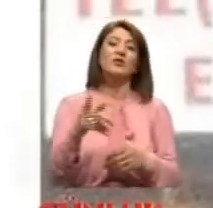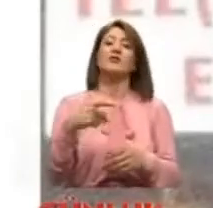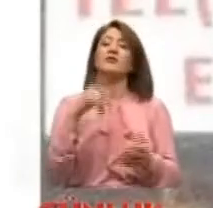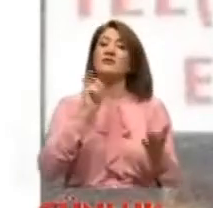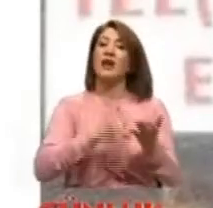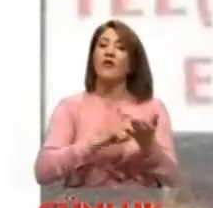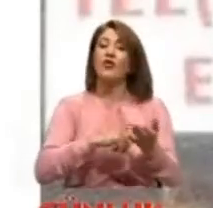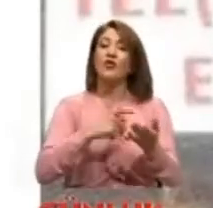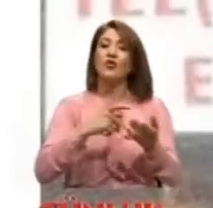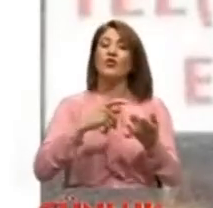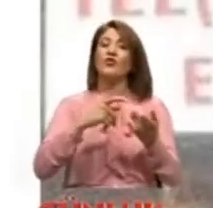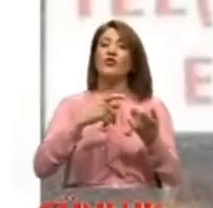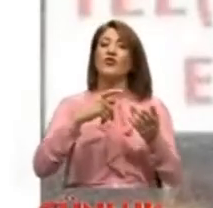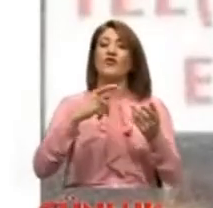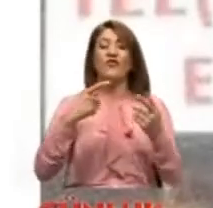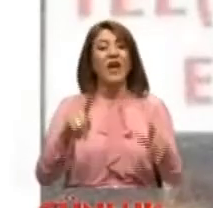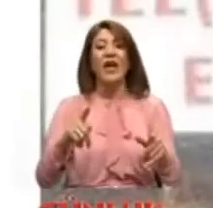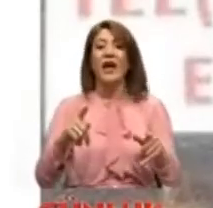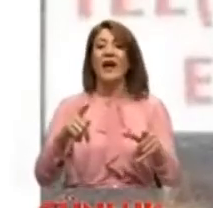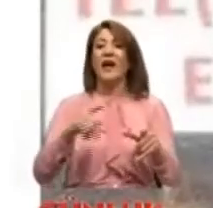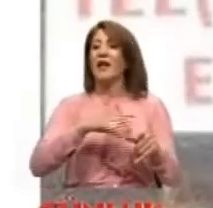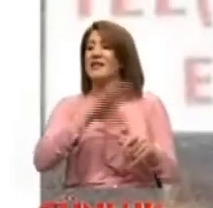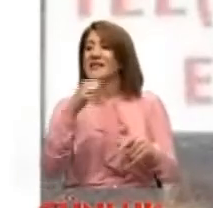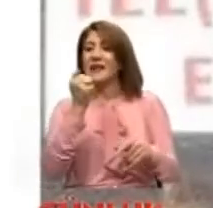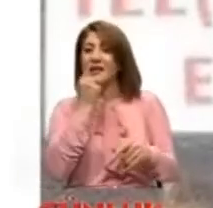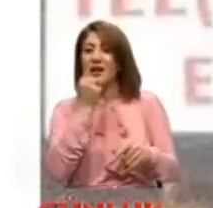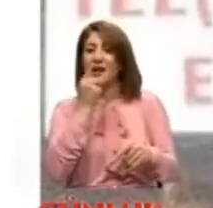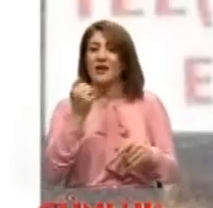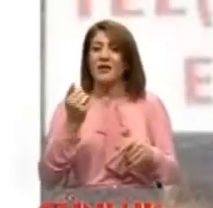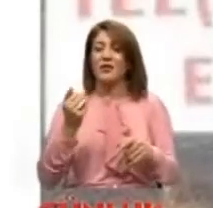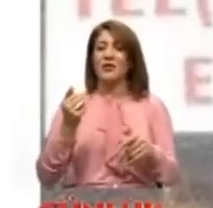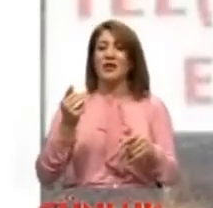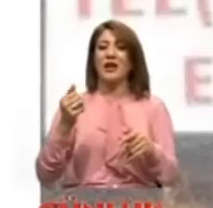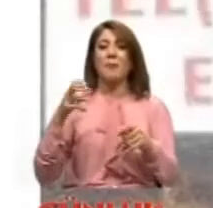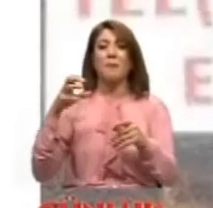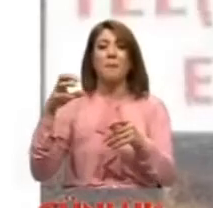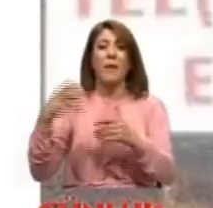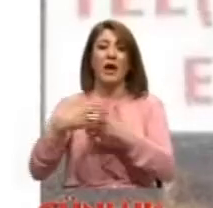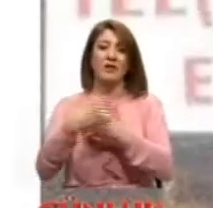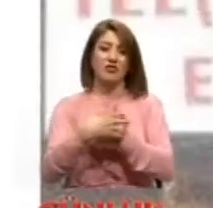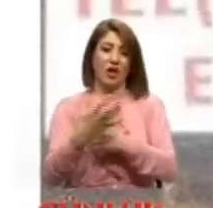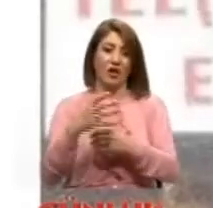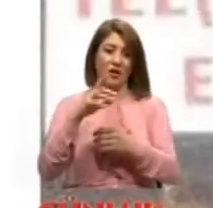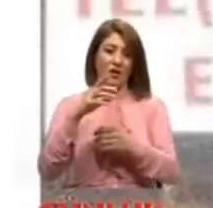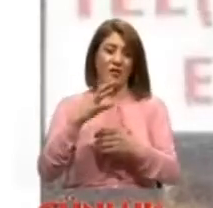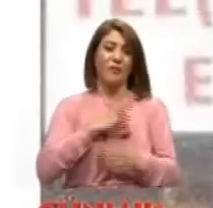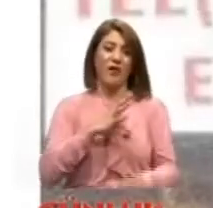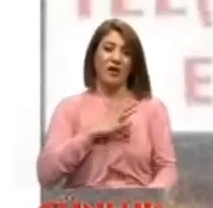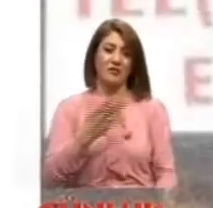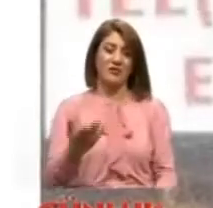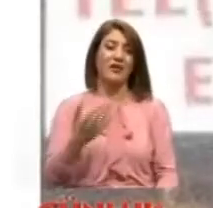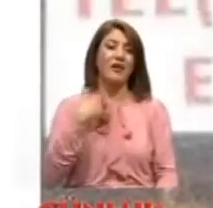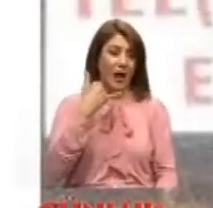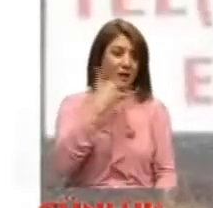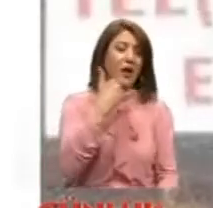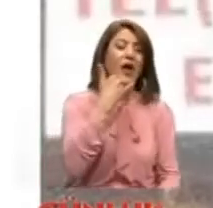ve bilumum yedek parçaları bulunur. Tavuk ve bilumum yedek parçaları. Evet.